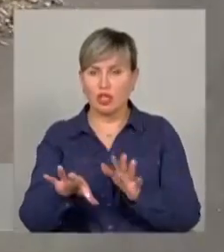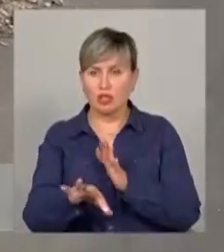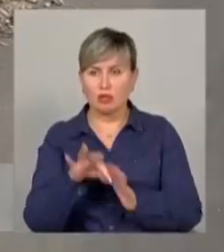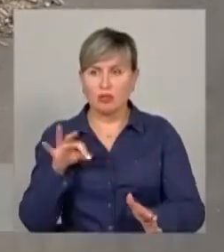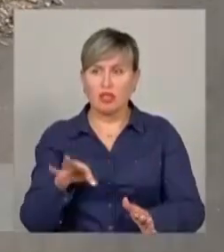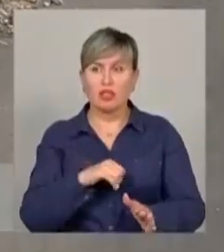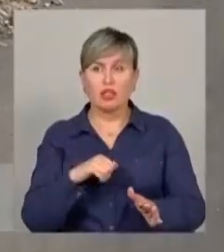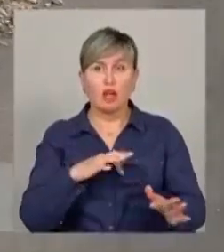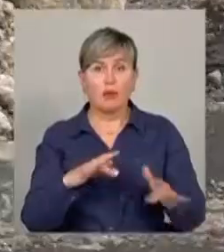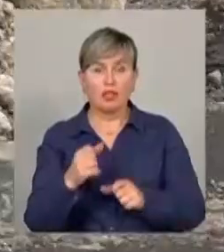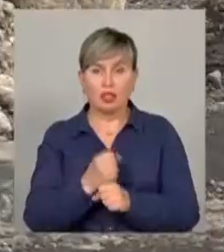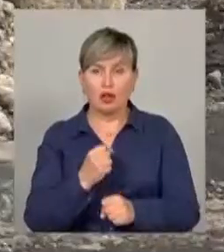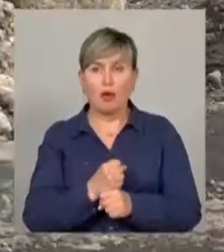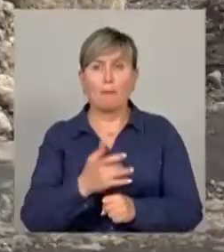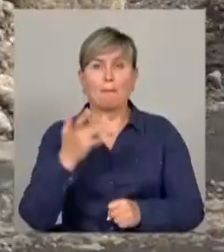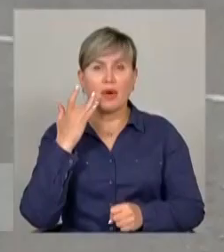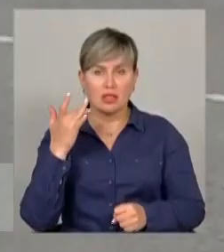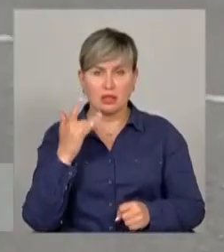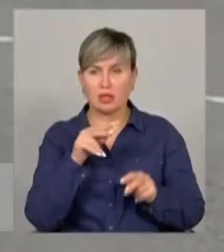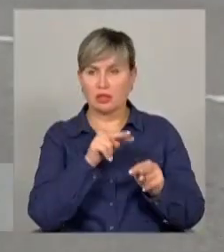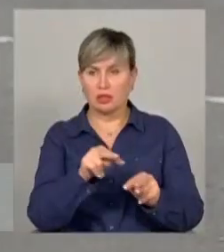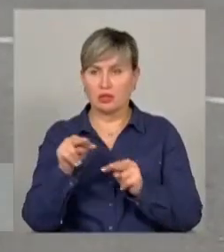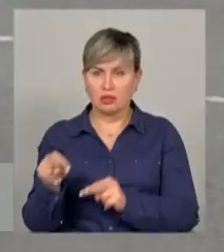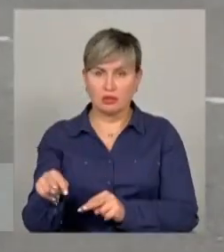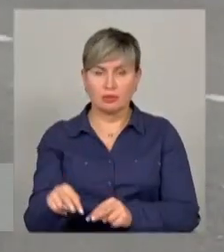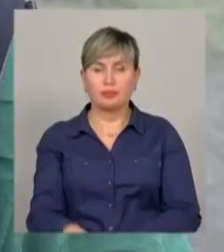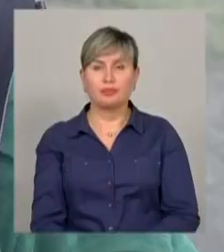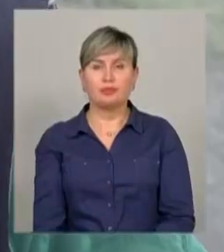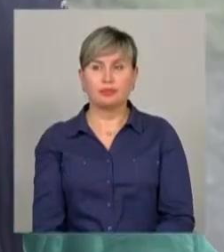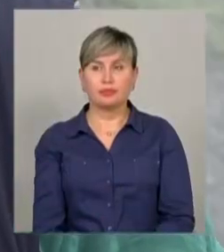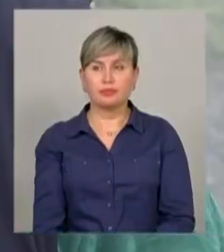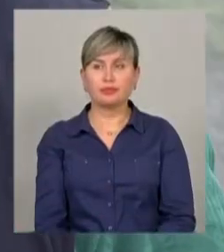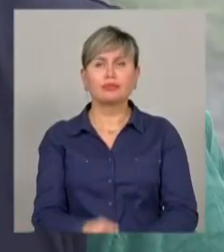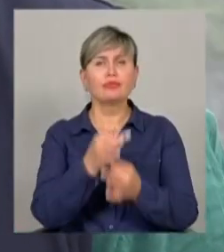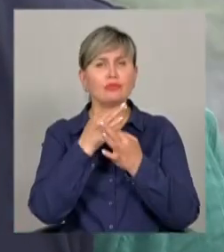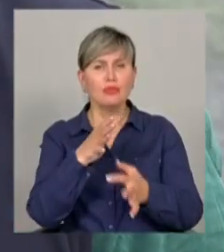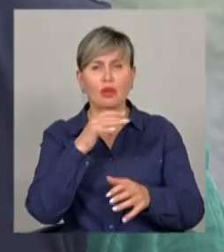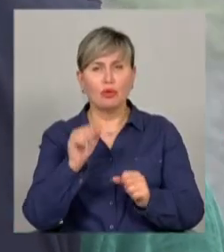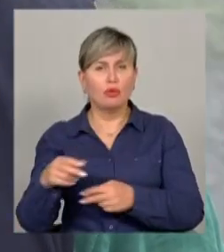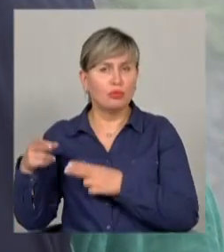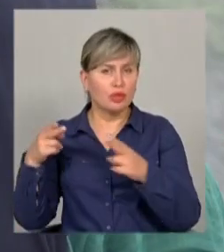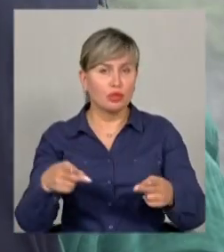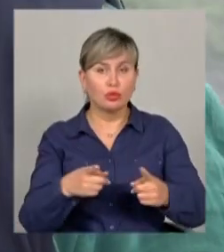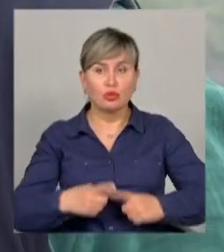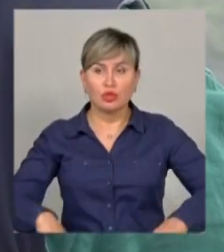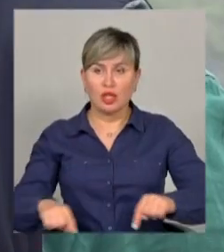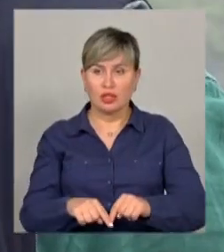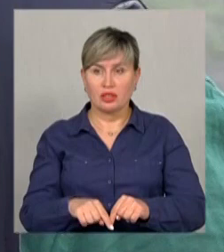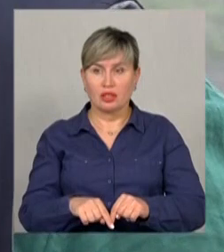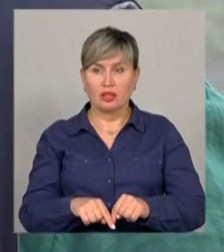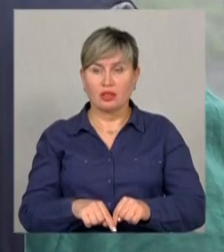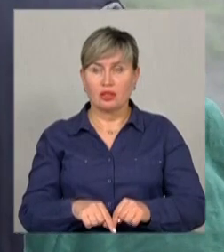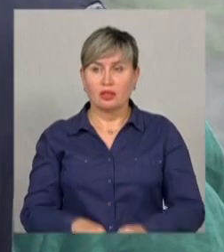А сам процесс работы в постоянном поле зрения службы технадзора. Они в любое время могут приехать на участок,